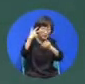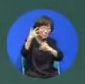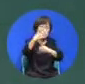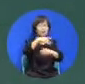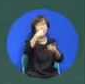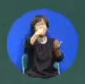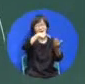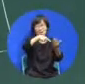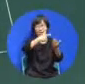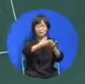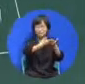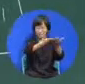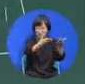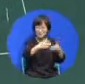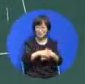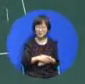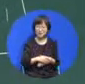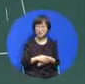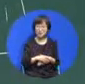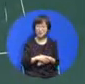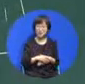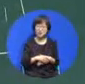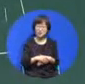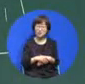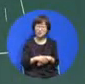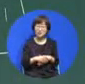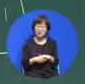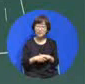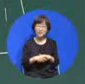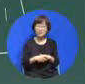이것만 얘기해 줘도 됩니다. All you need to do is talk to them about this. 자,